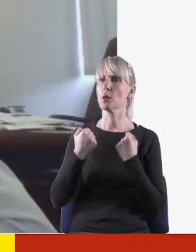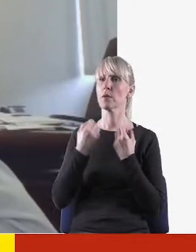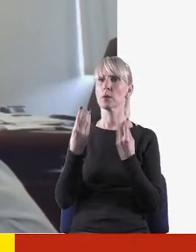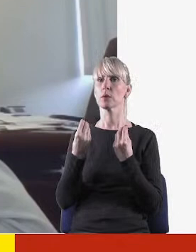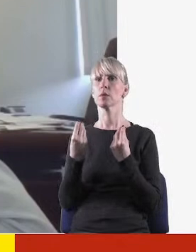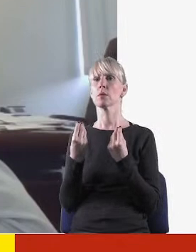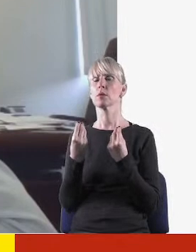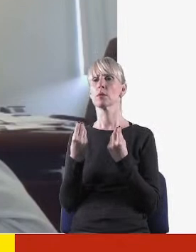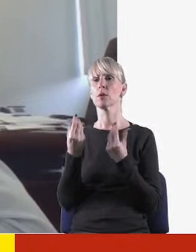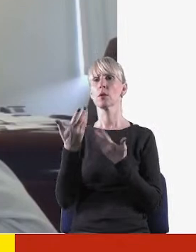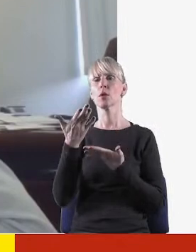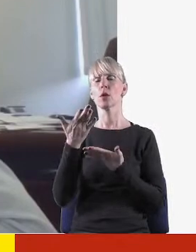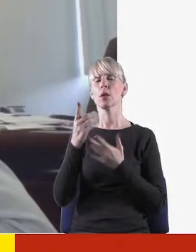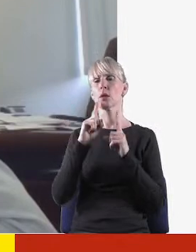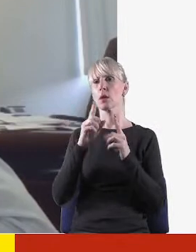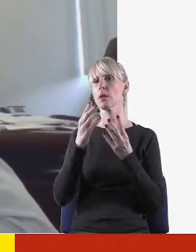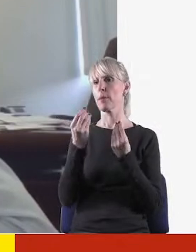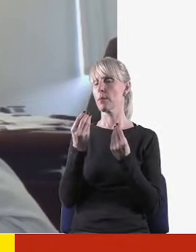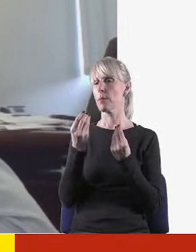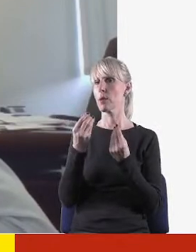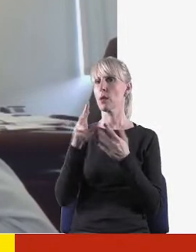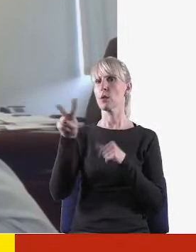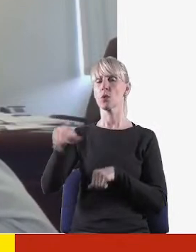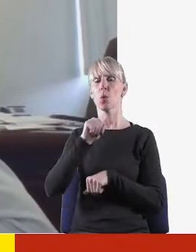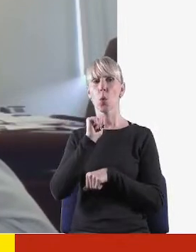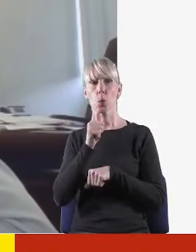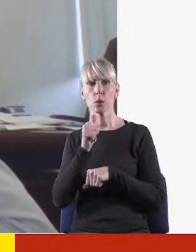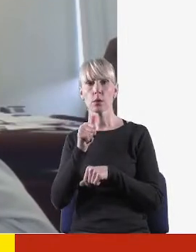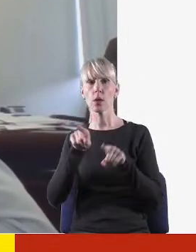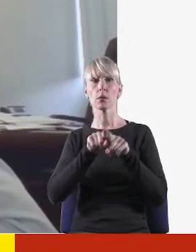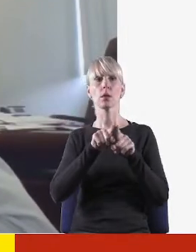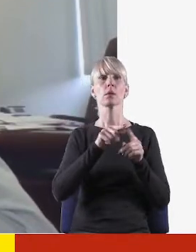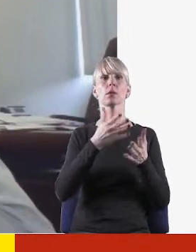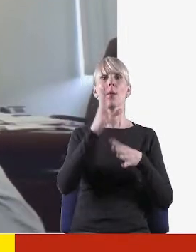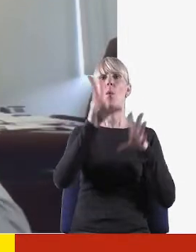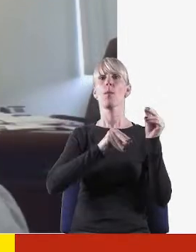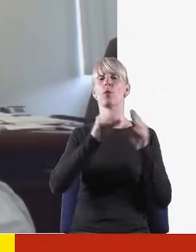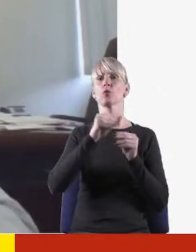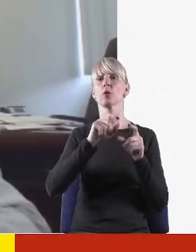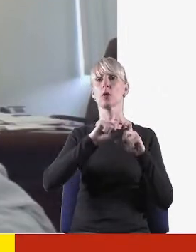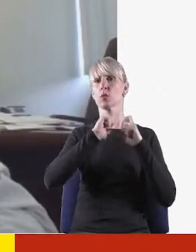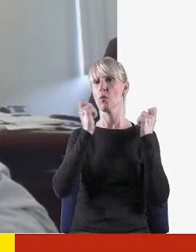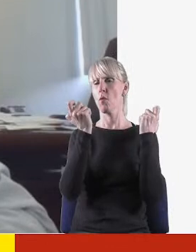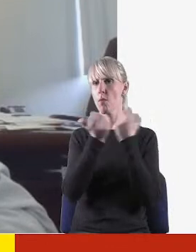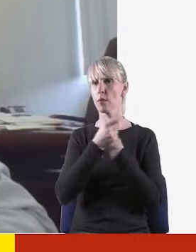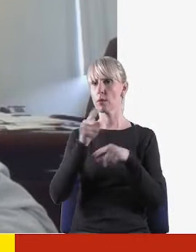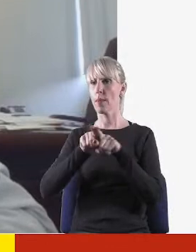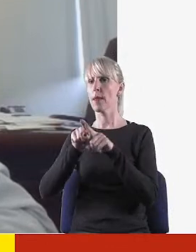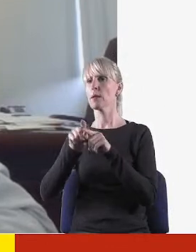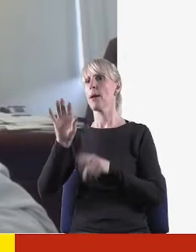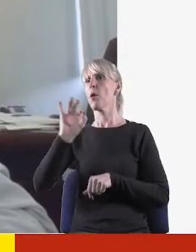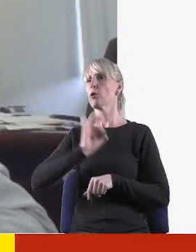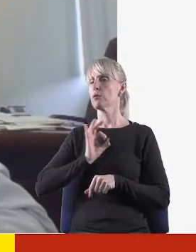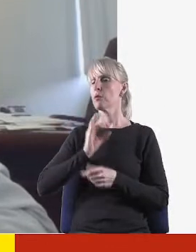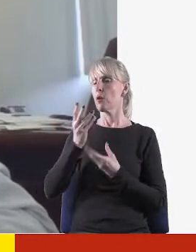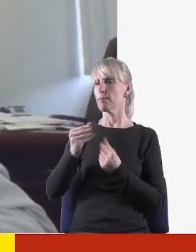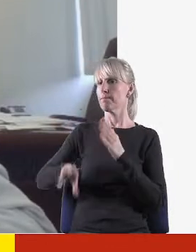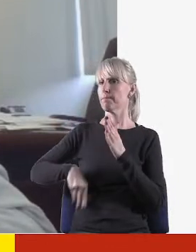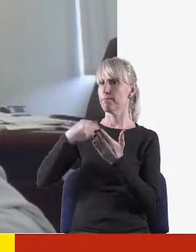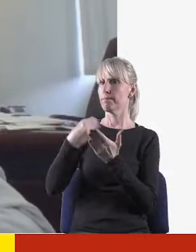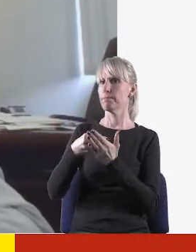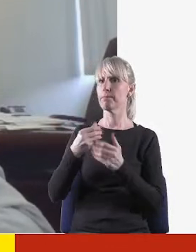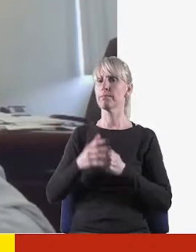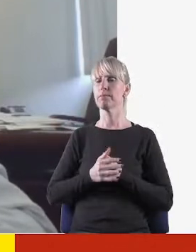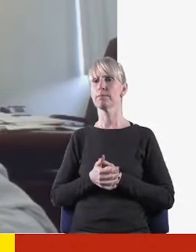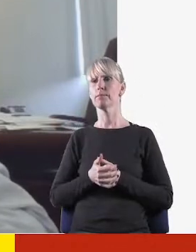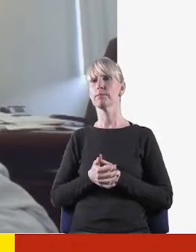zarówno środków unijnych, jak i budżetu państwa, jak i w końcu środków własnych. Powiem tylko